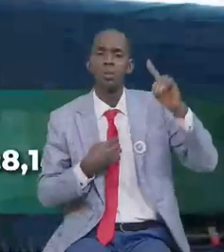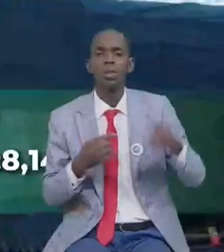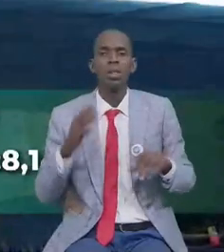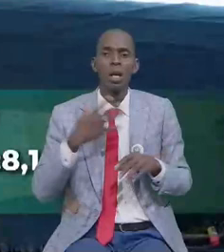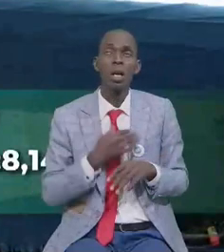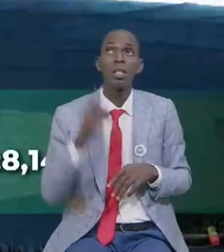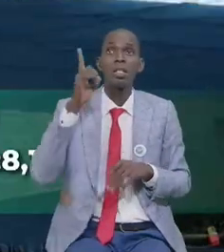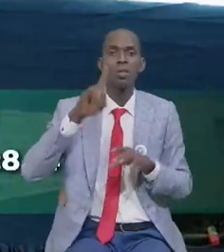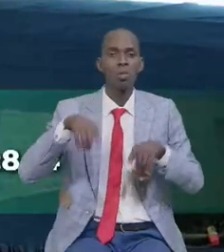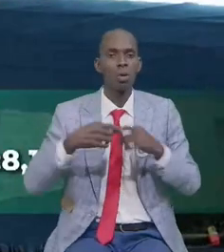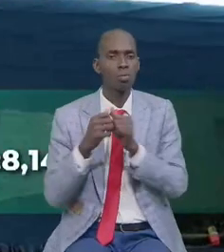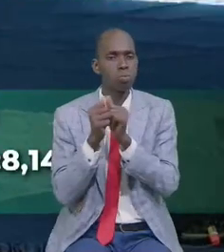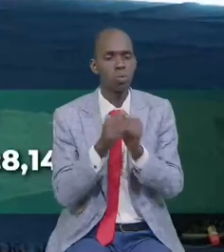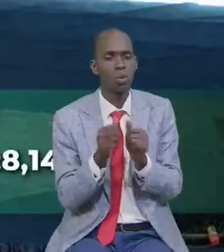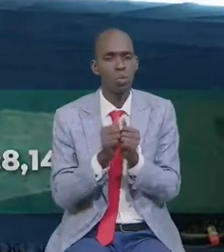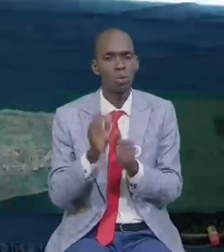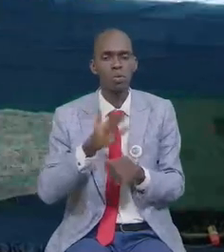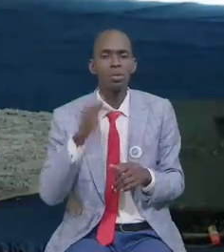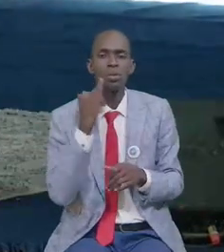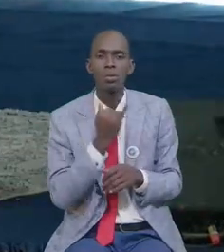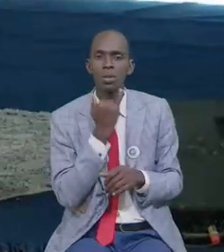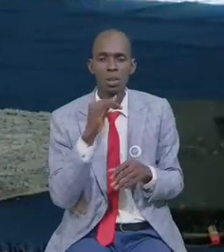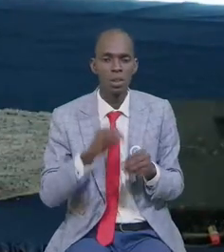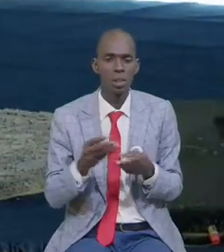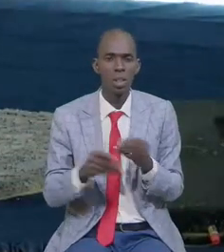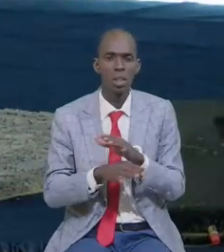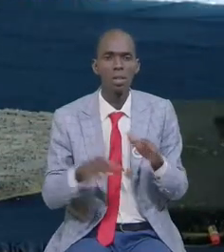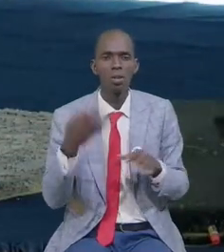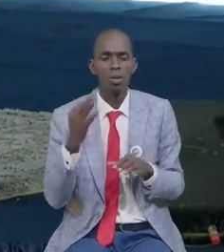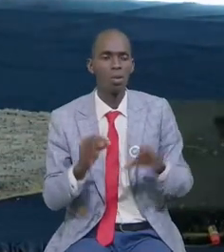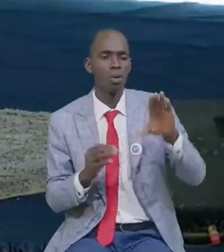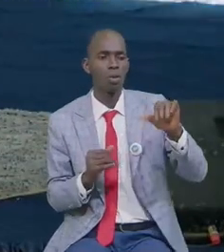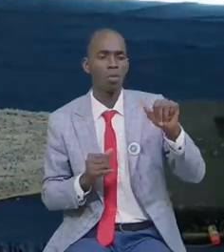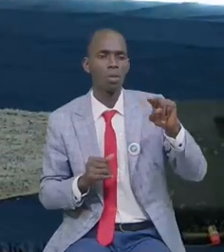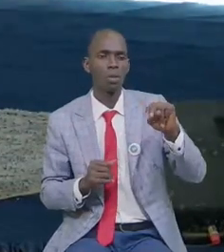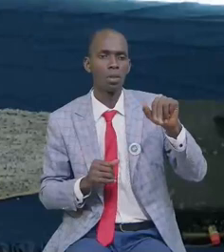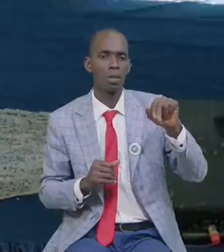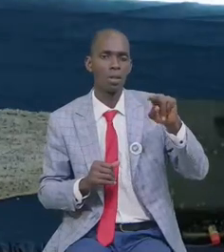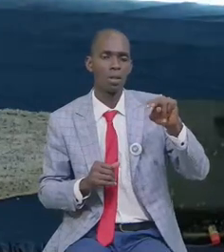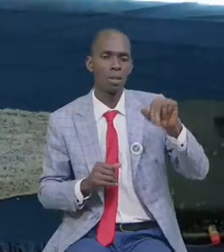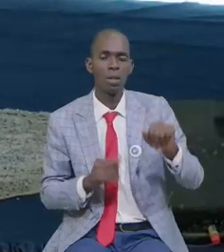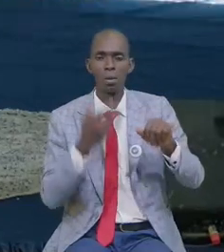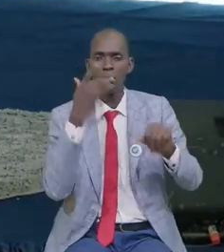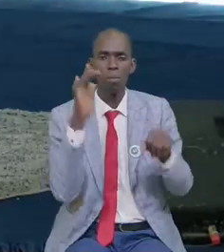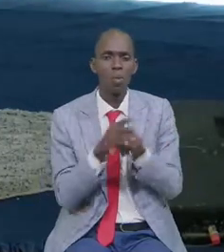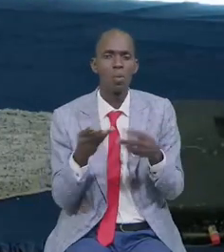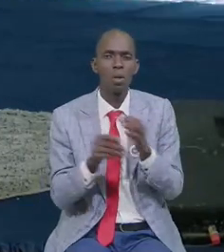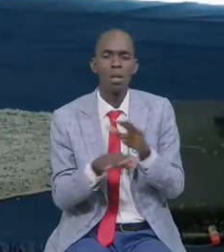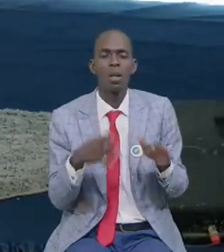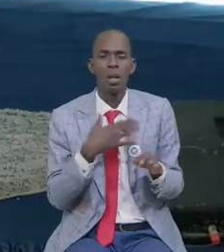de dans la terre de Canaan, la terre promise. Et il a vaincu toutes